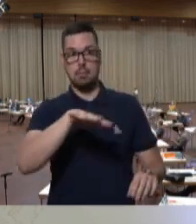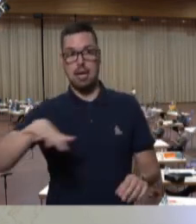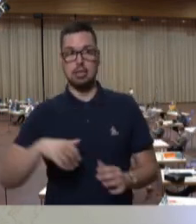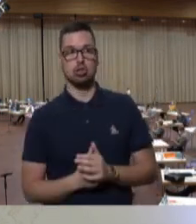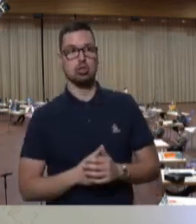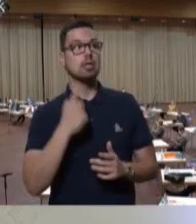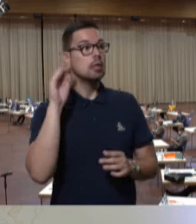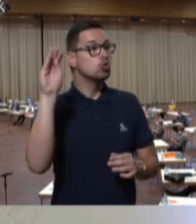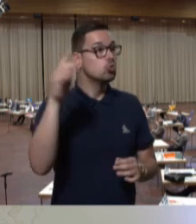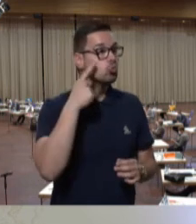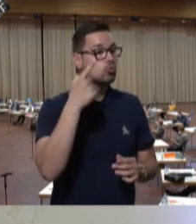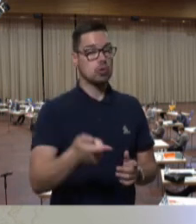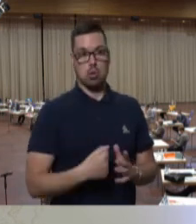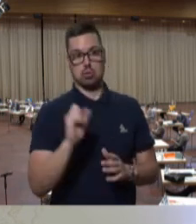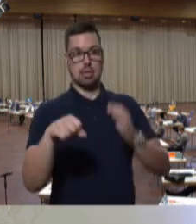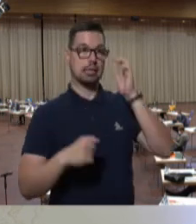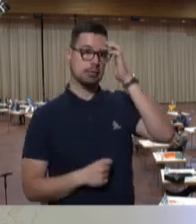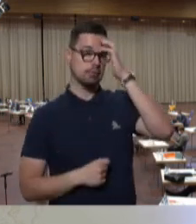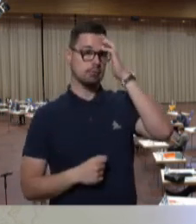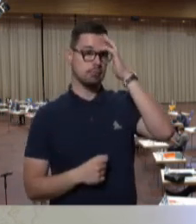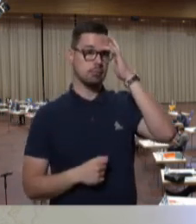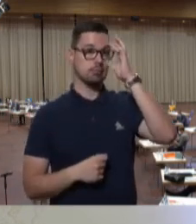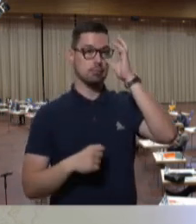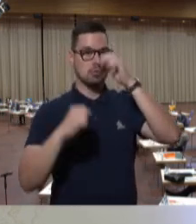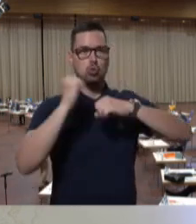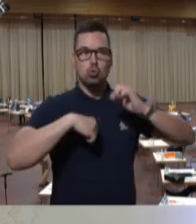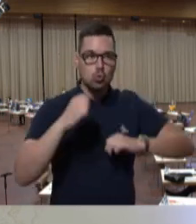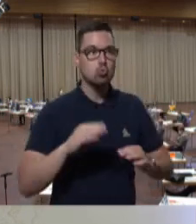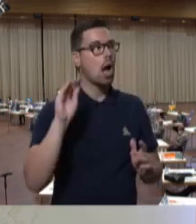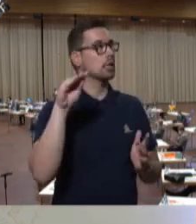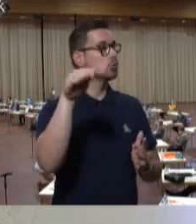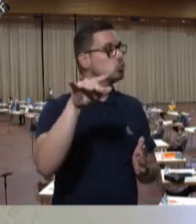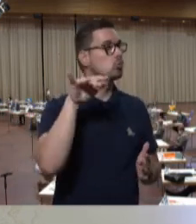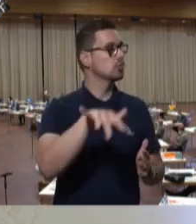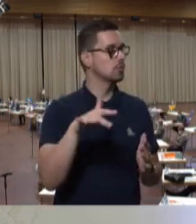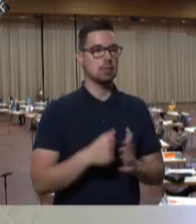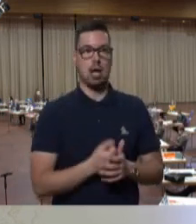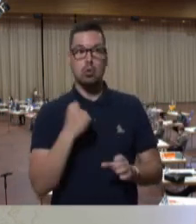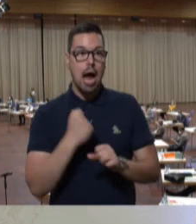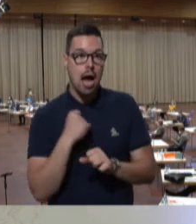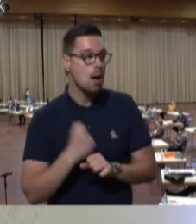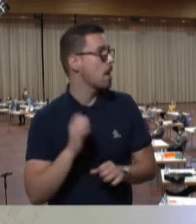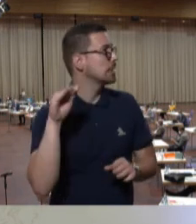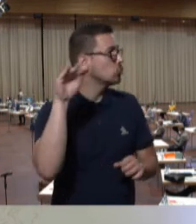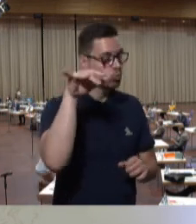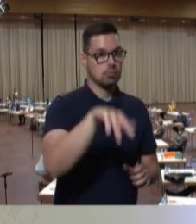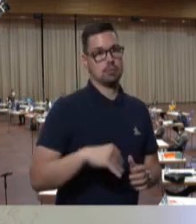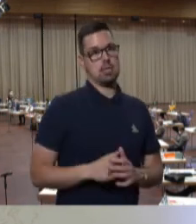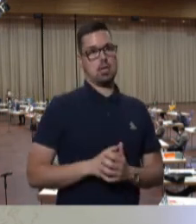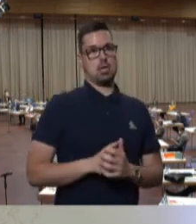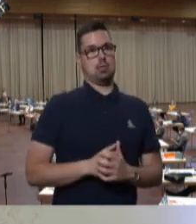eine Perspektive, neue Wertschöpfungsstrukturen mit zukunftsweisender Beschäftigung entstehen zu